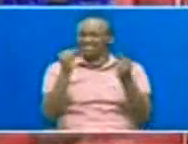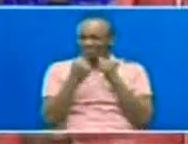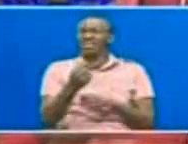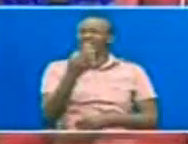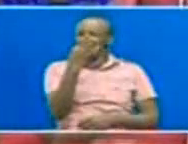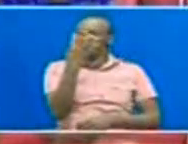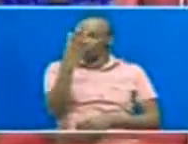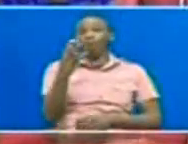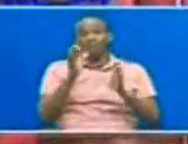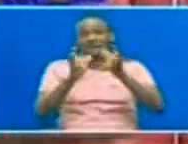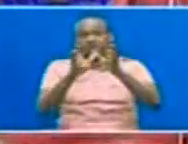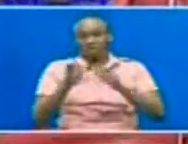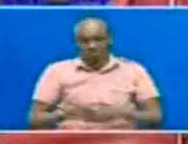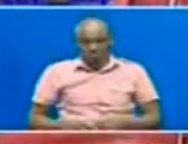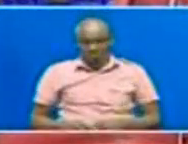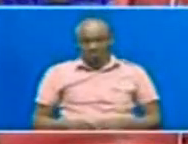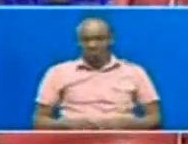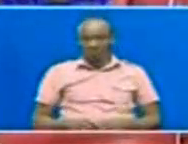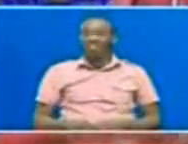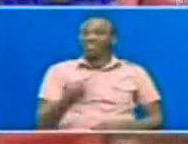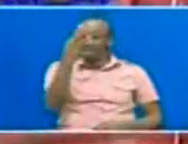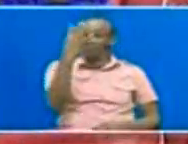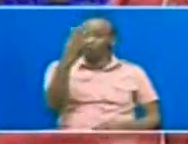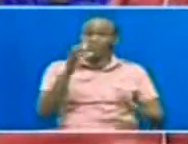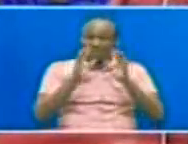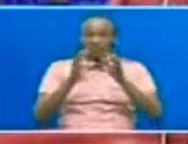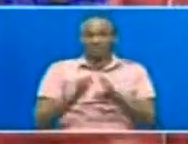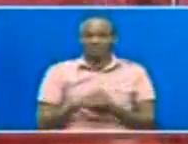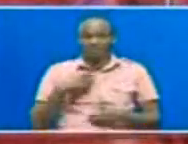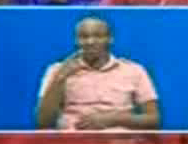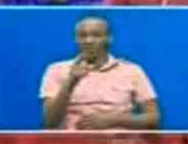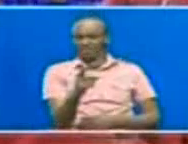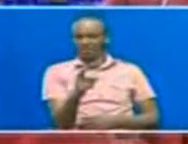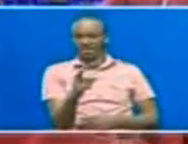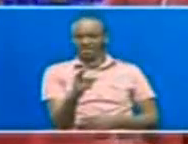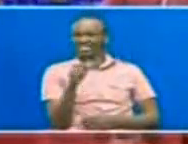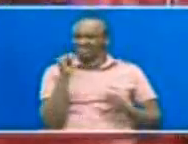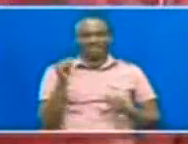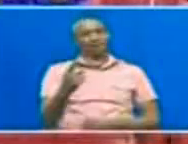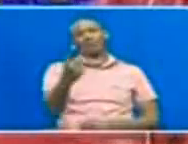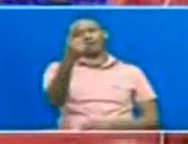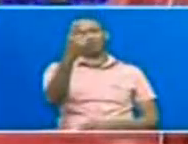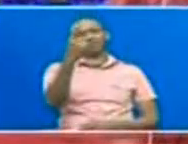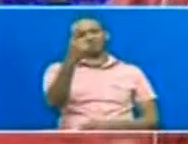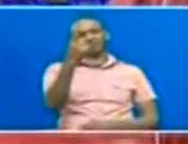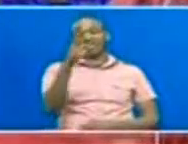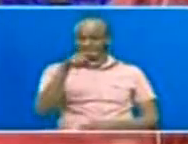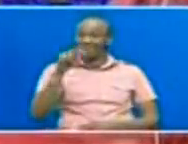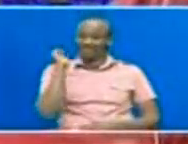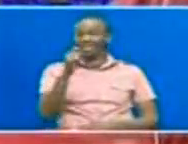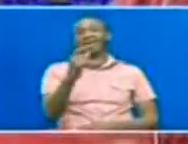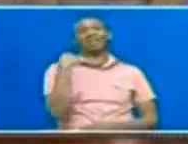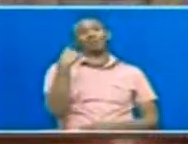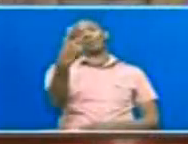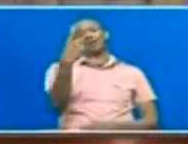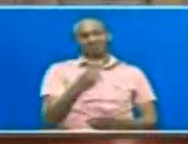3-4 penalties when he was playing for Kenya. Yes. Then what Akasema, hey, Abbas is Kenya number one. Of course he was Kenya number one. Yes.